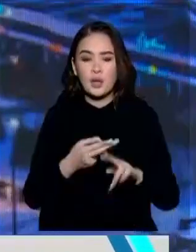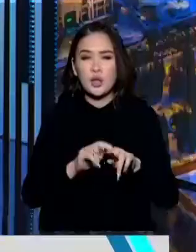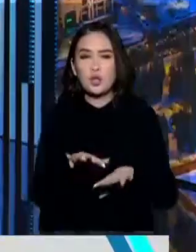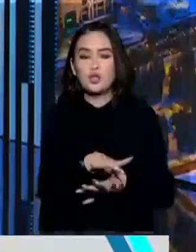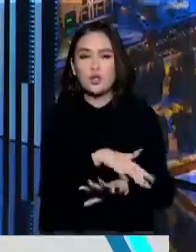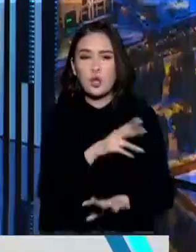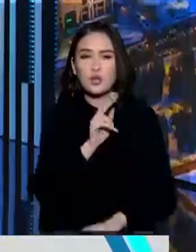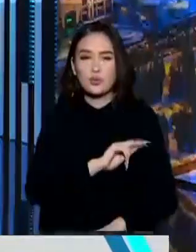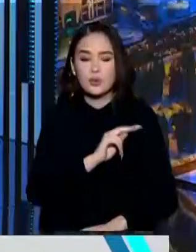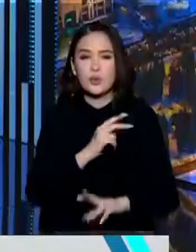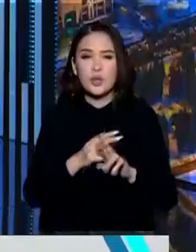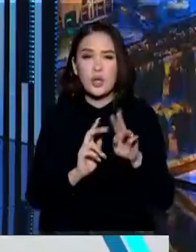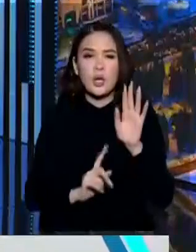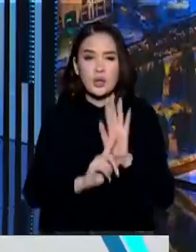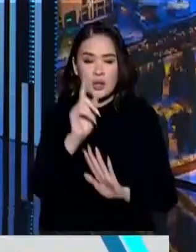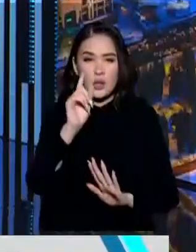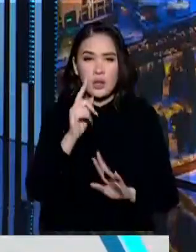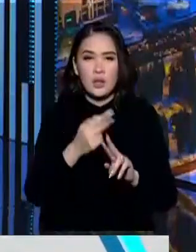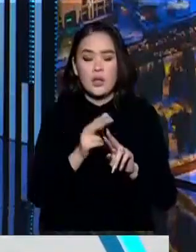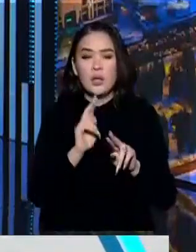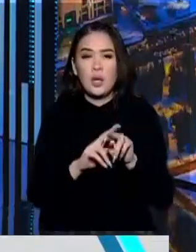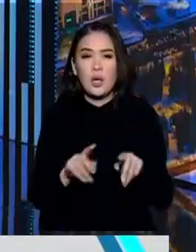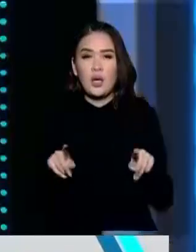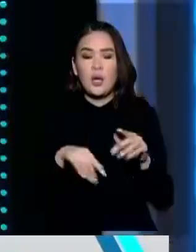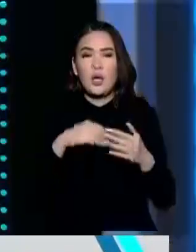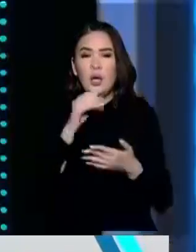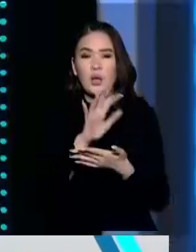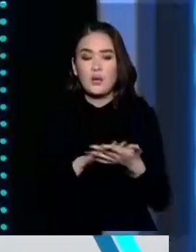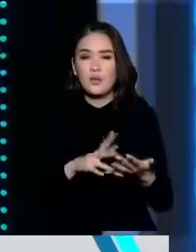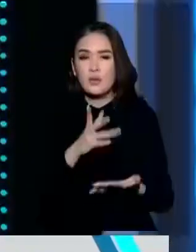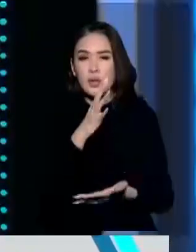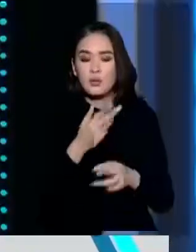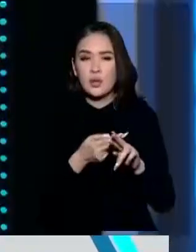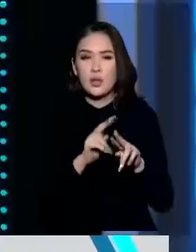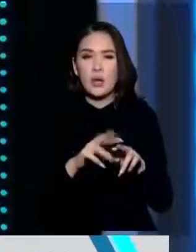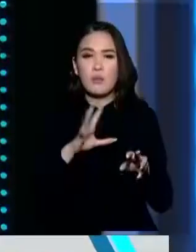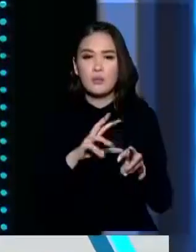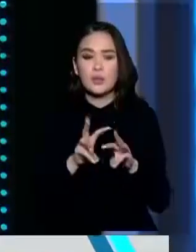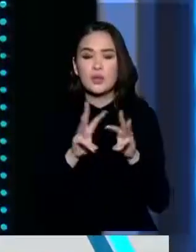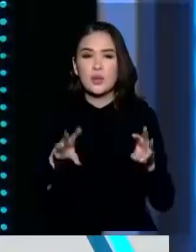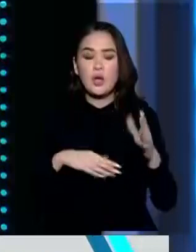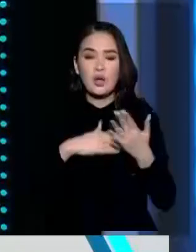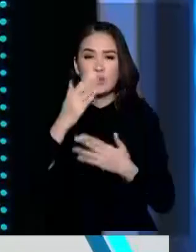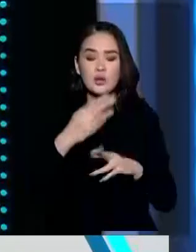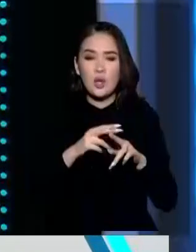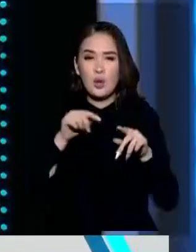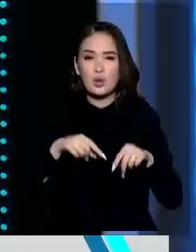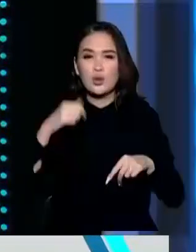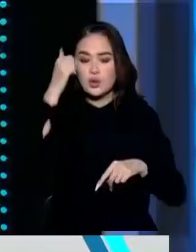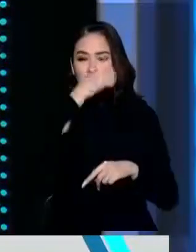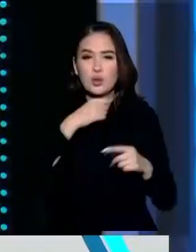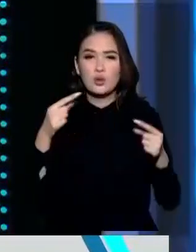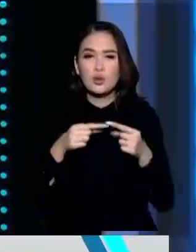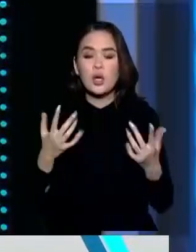мерзімді жұмыстардың бір басы ғой. Алайда енді ғылым және жоғарғы білім министрлігі болғаннан кейін осы жылы нақты